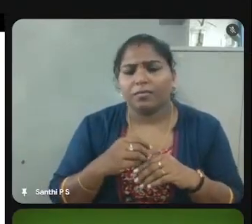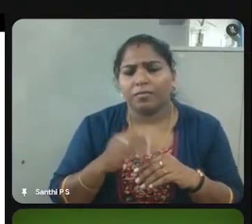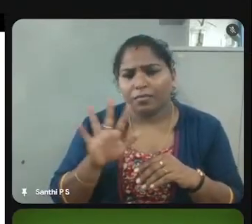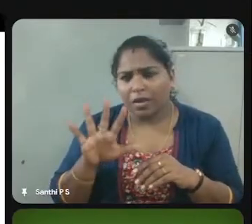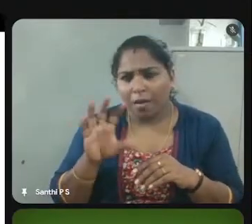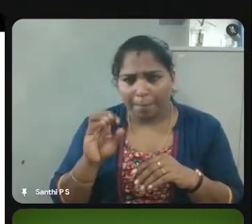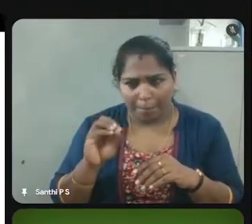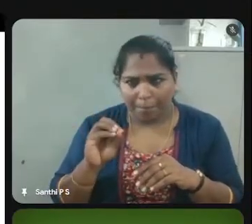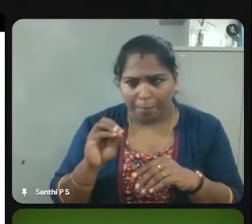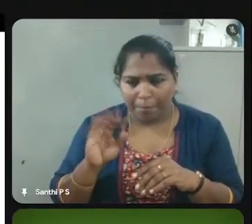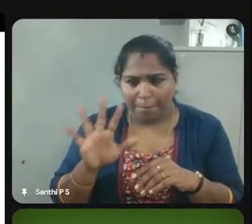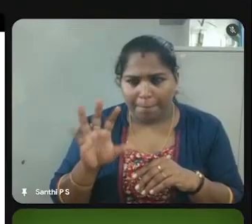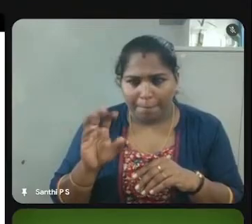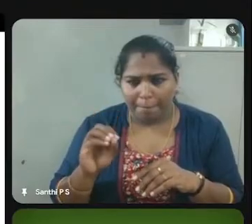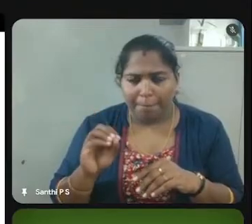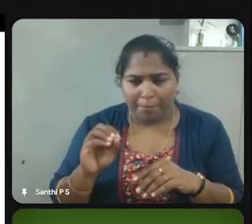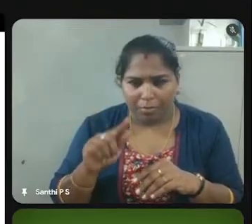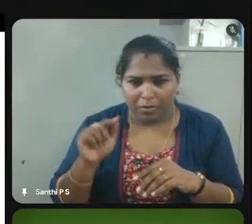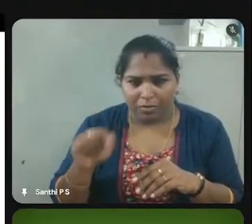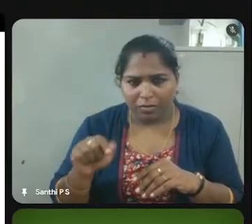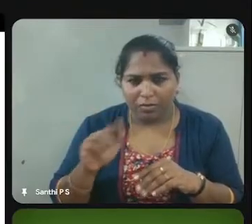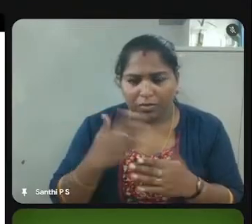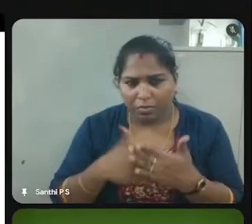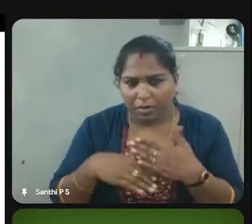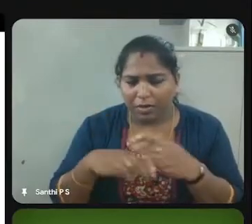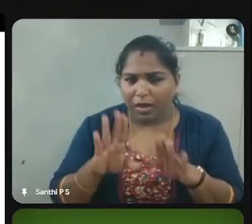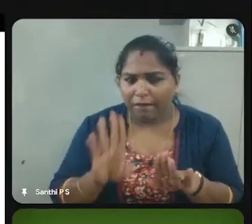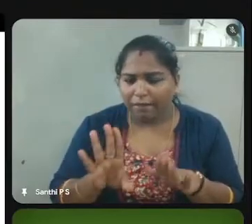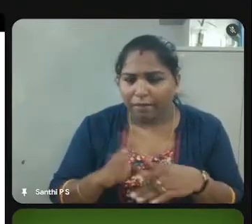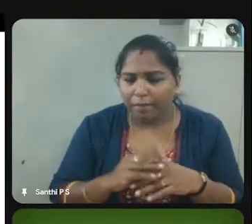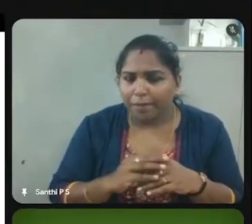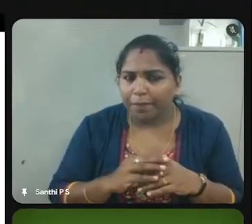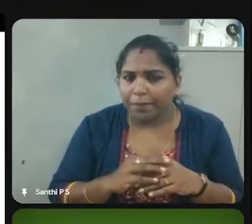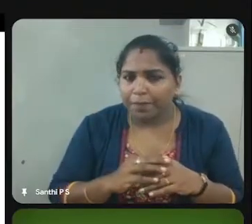50 ഇതുവരെ കണ്ടിട്ടുള്ളത്. ശരി ശരി.